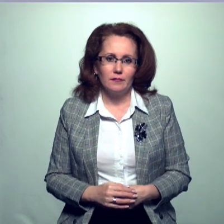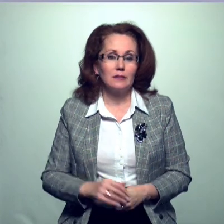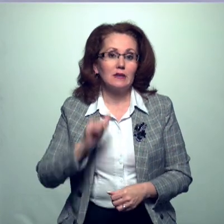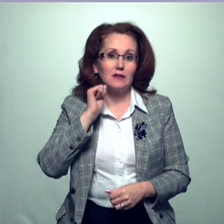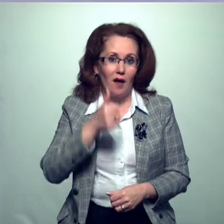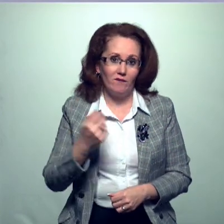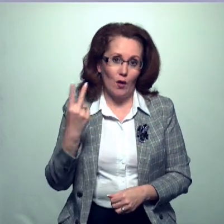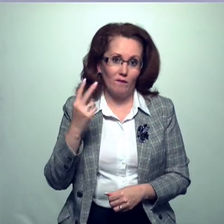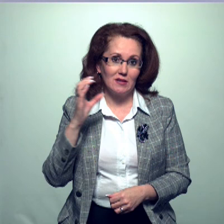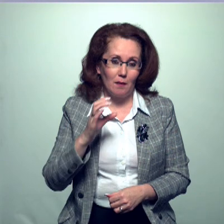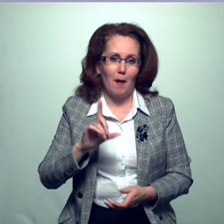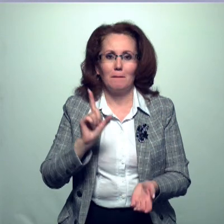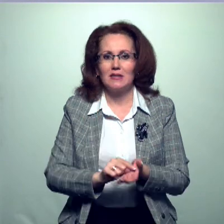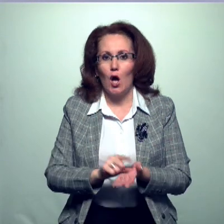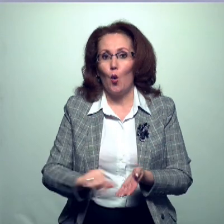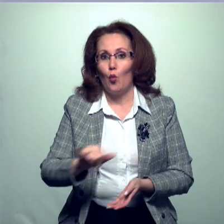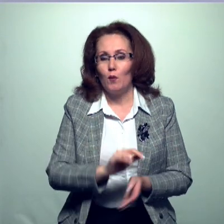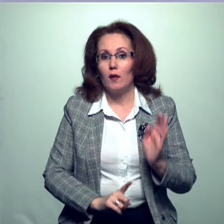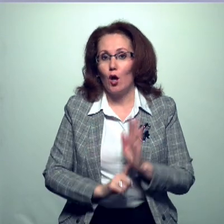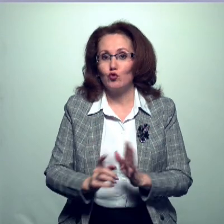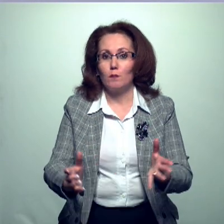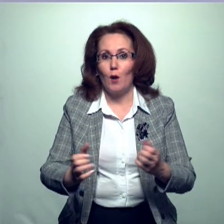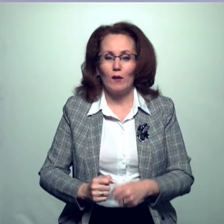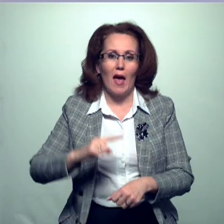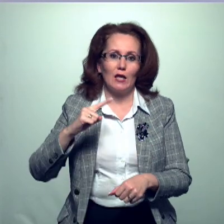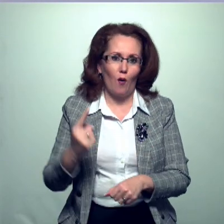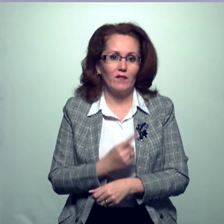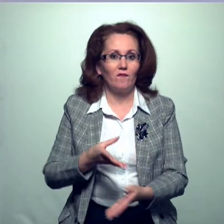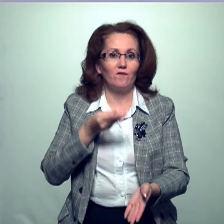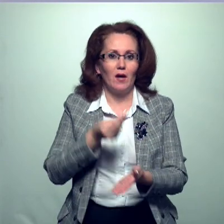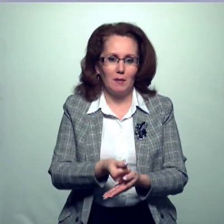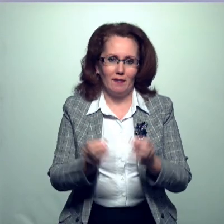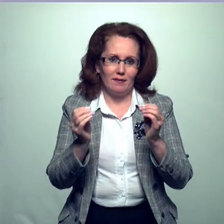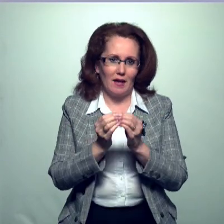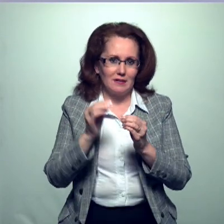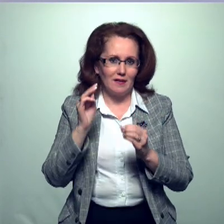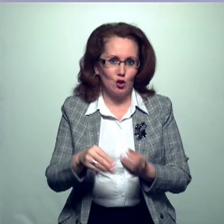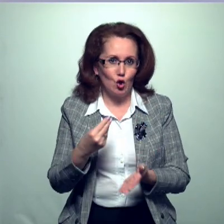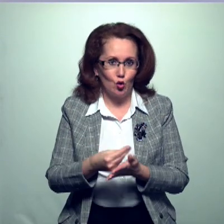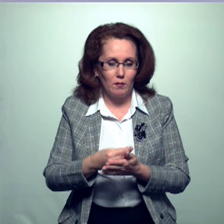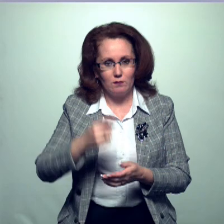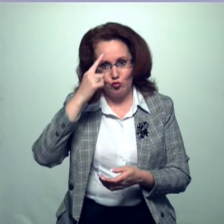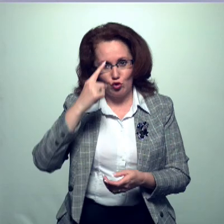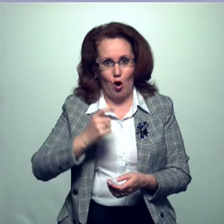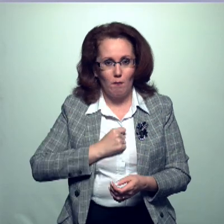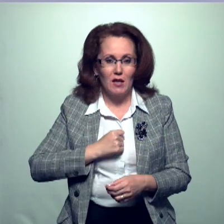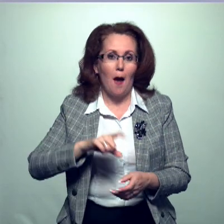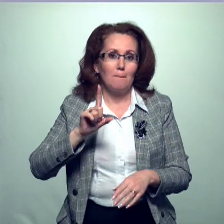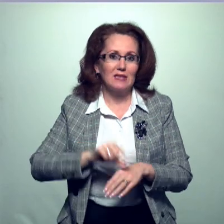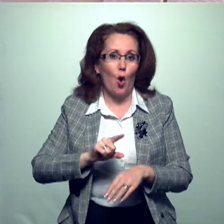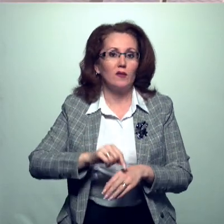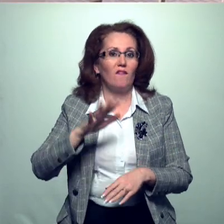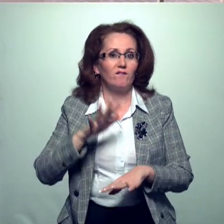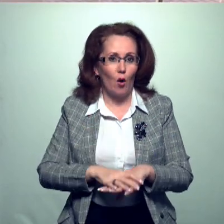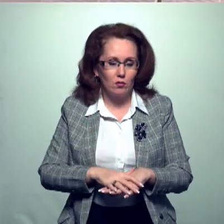Завтра, 2 сентября, пенсионеры Удмуртии начнут получать единовременные выплаты в 10 тысяч рублей. Об этом сообщили в региональном отделении Пенсионного